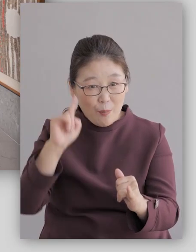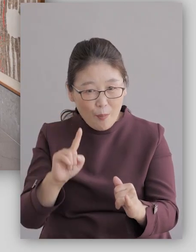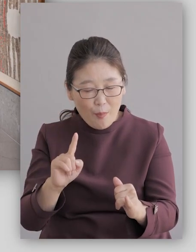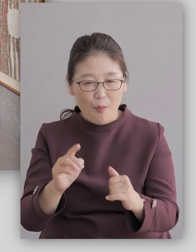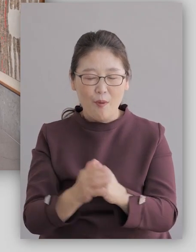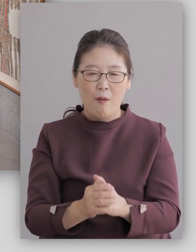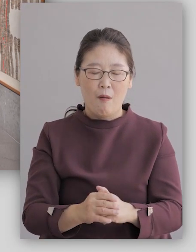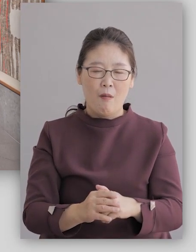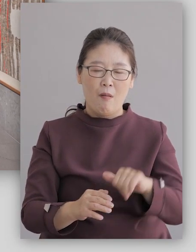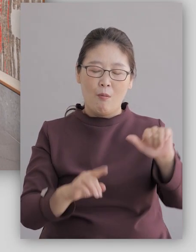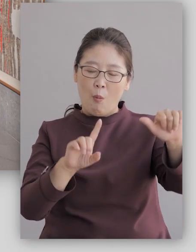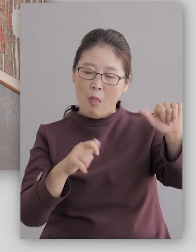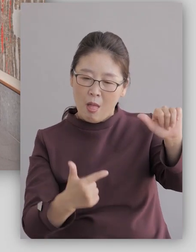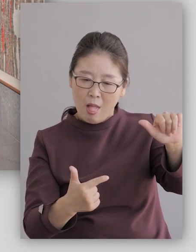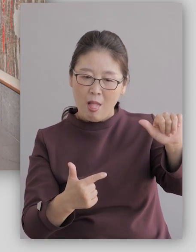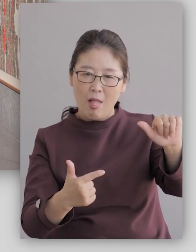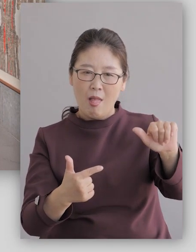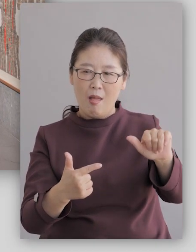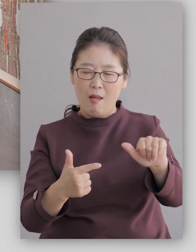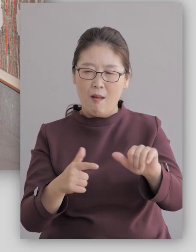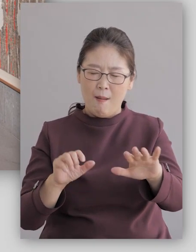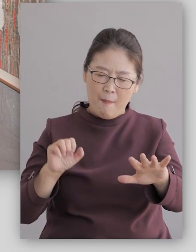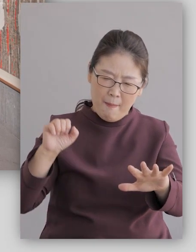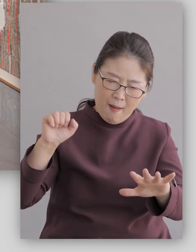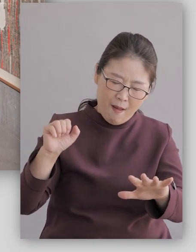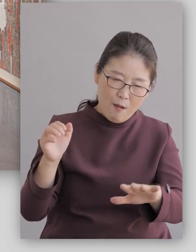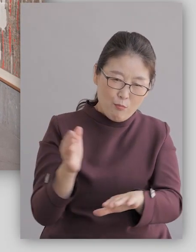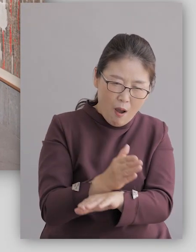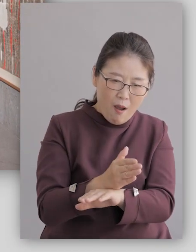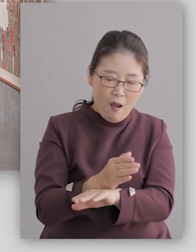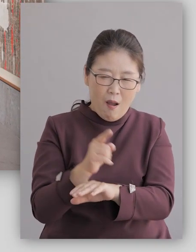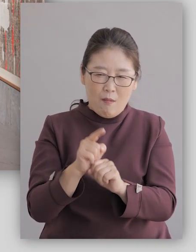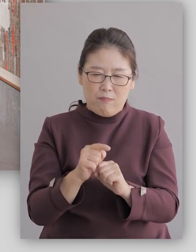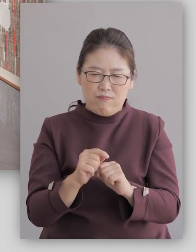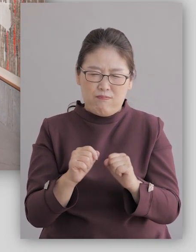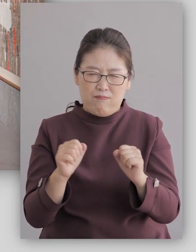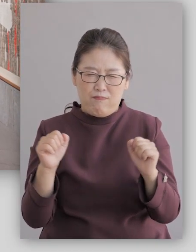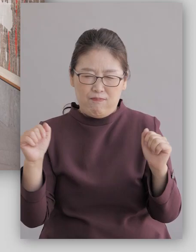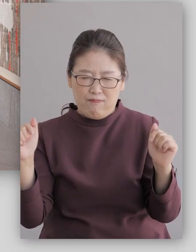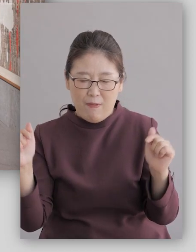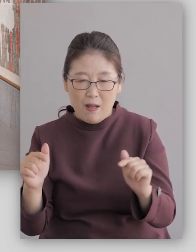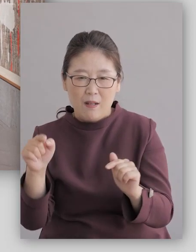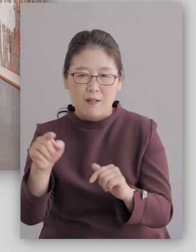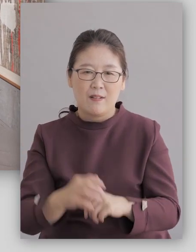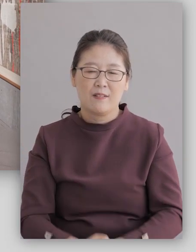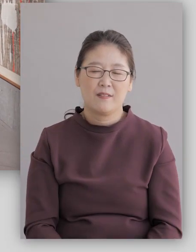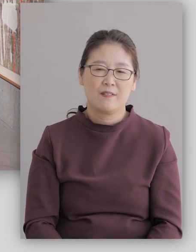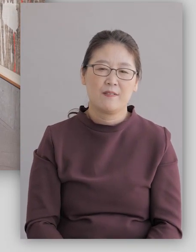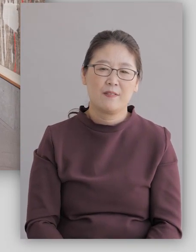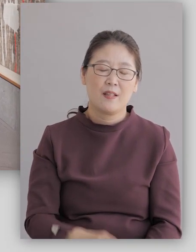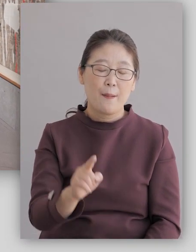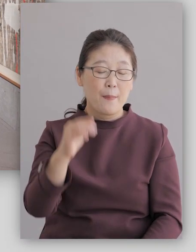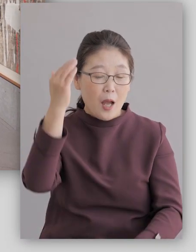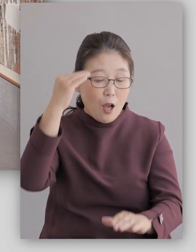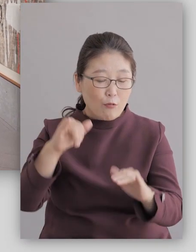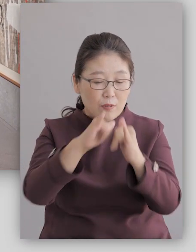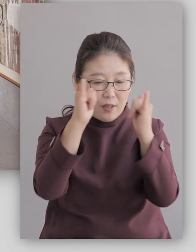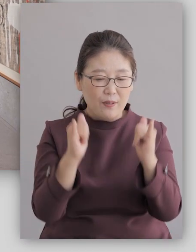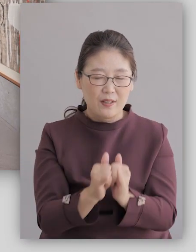아주 냉각되게 됩니다. 그러면서 한국 사회에서는 경제 발전에 주력을 하게